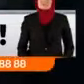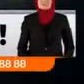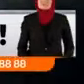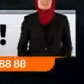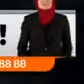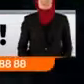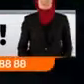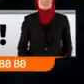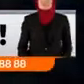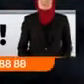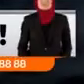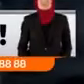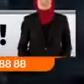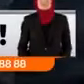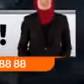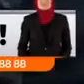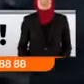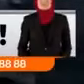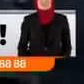bu tut